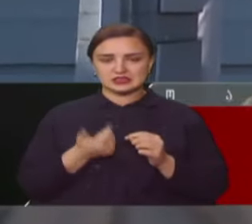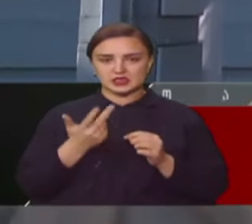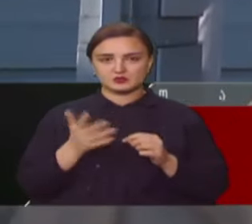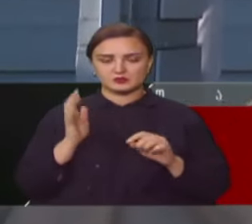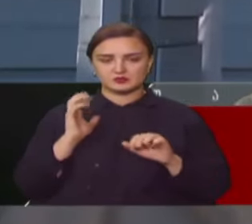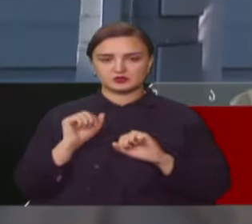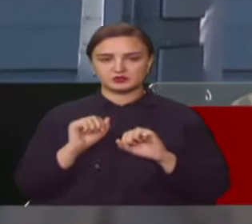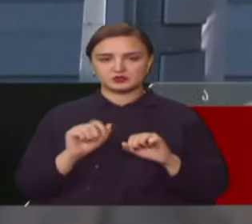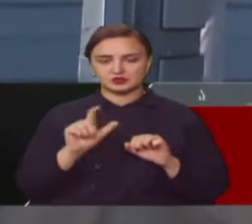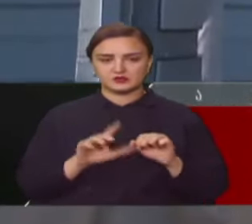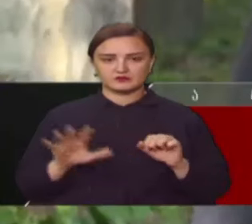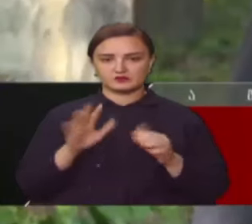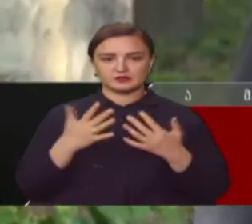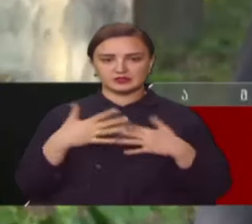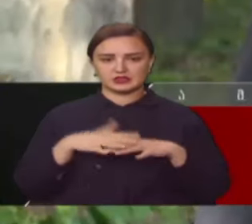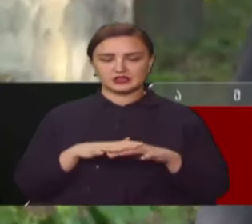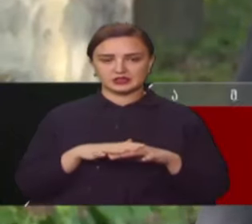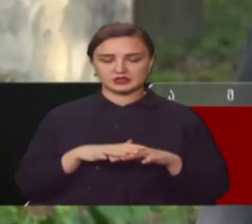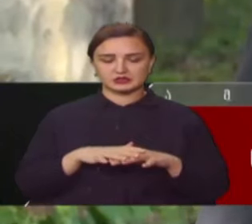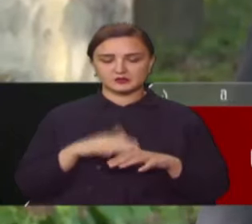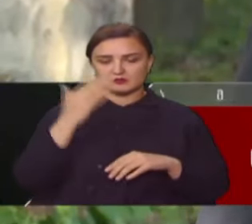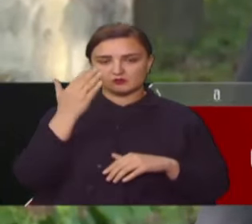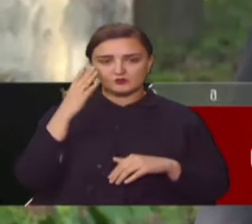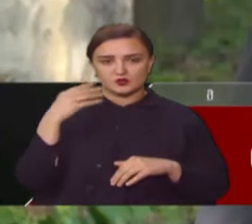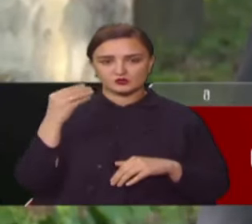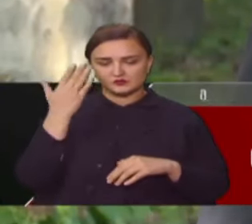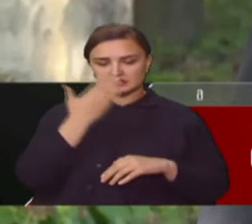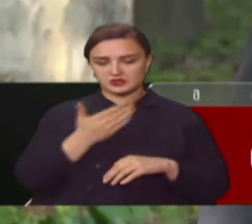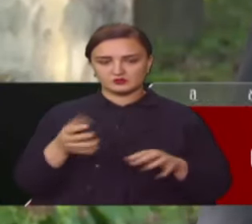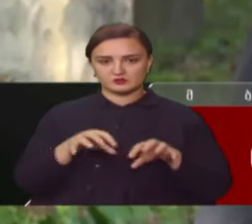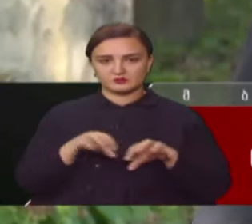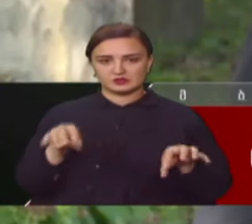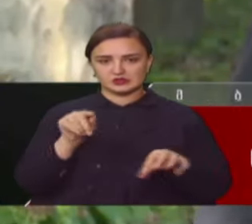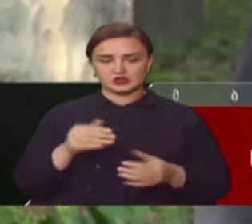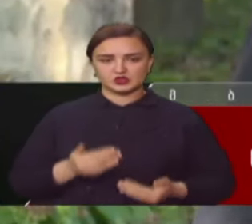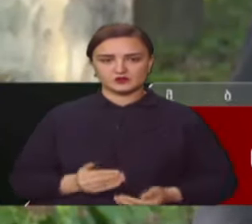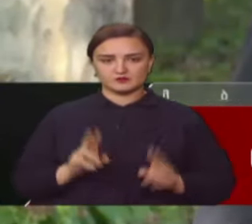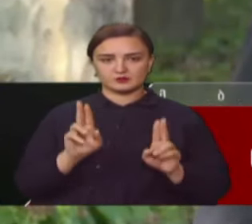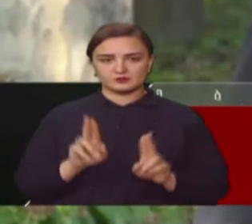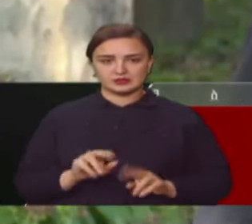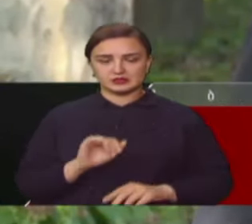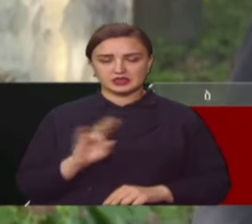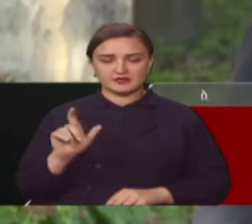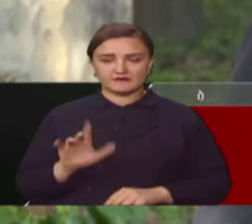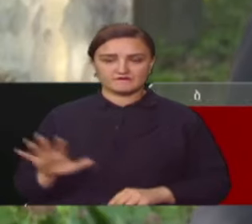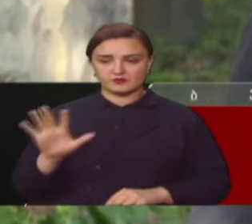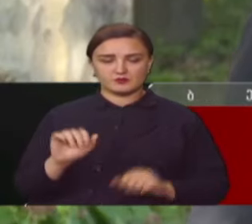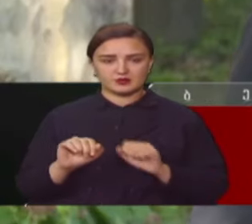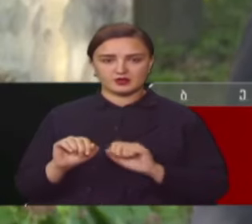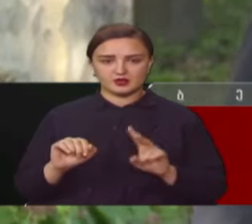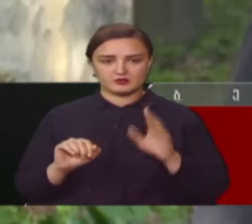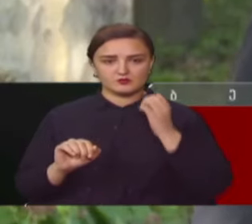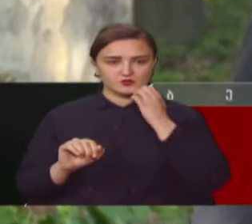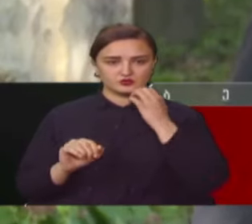დაუჭირა მხარი ევროინტეგრაციას. მოლდოველთა საზოგადოება გაყოფილია. იგი ცხოვრობს პრინციპით, ან ევროპა, ან მოსკოვი. Და